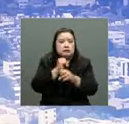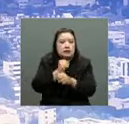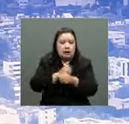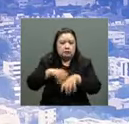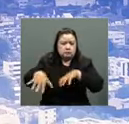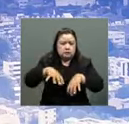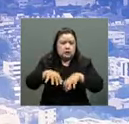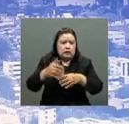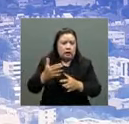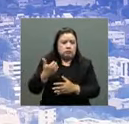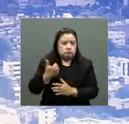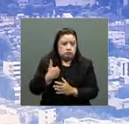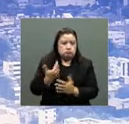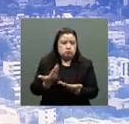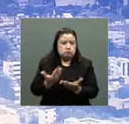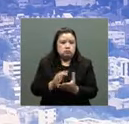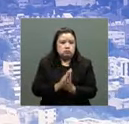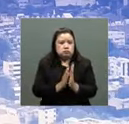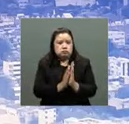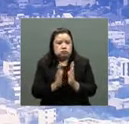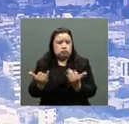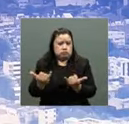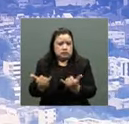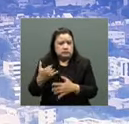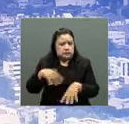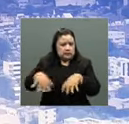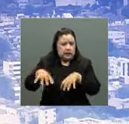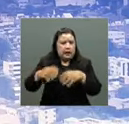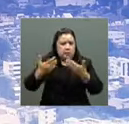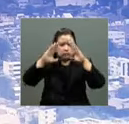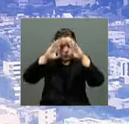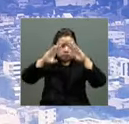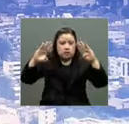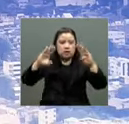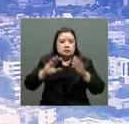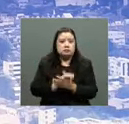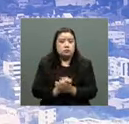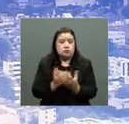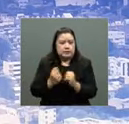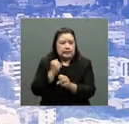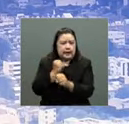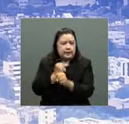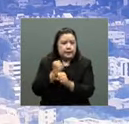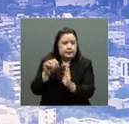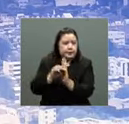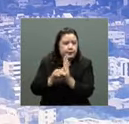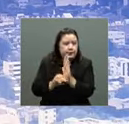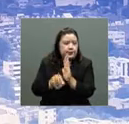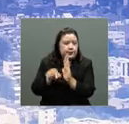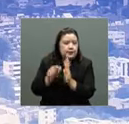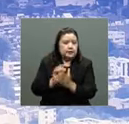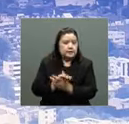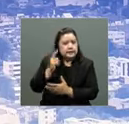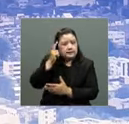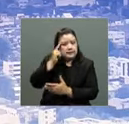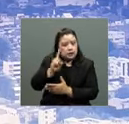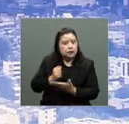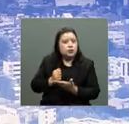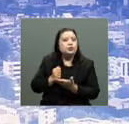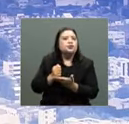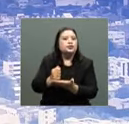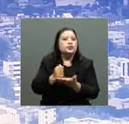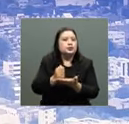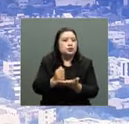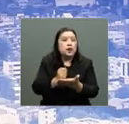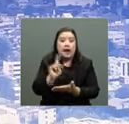าสักระยะหนึ่งแล้วนะครับก็เชื่อว่าการที่เราจัดระบบอย่างนี้อย่างดีก็จะอำนวยความสะดวกให้ผู้ที่จะ